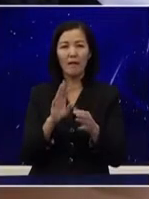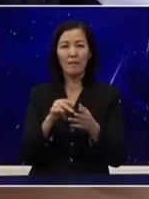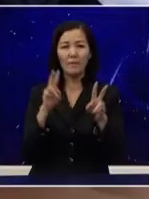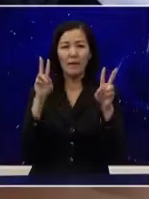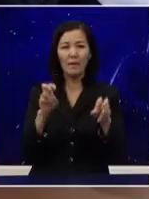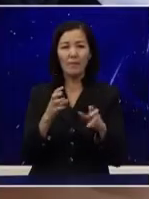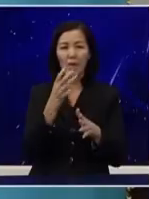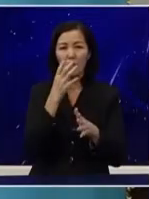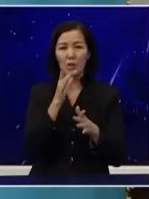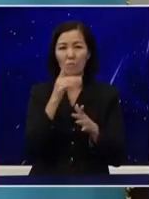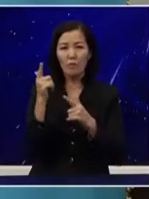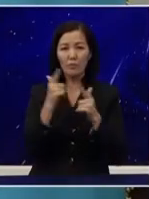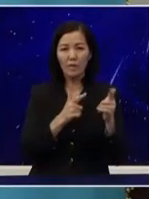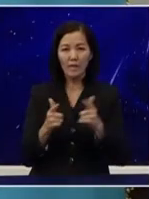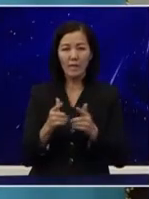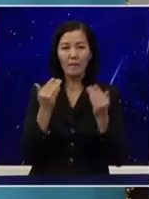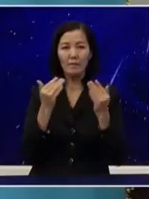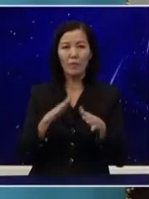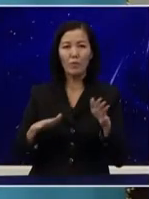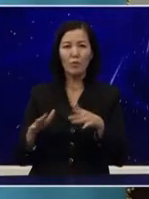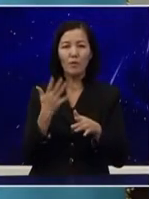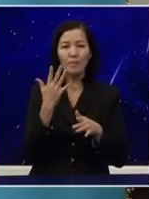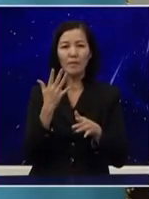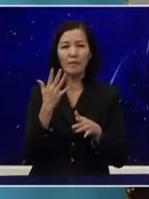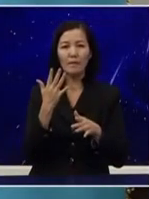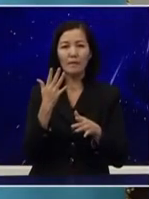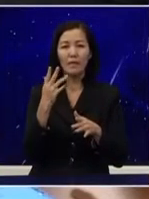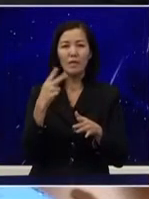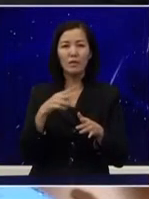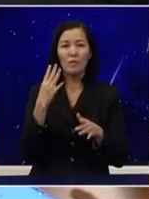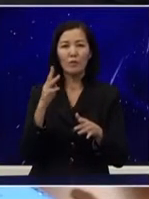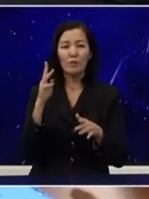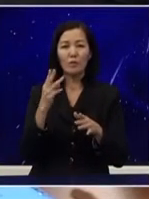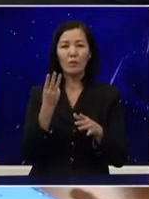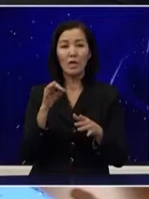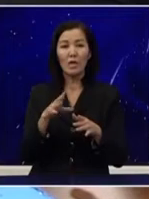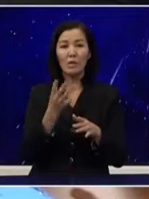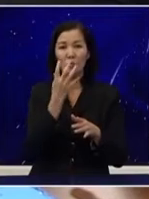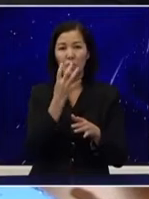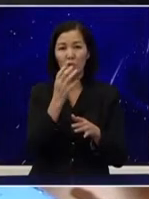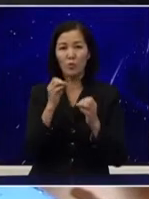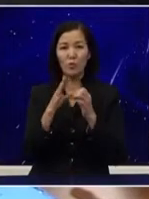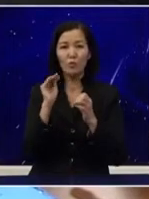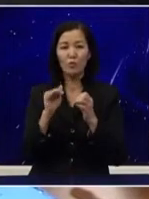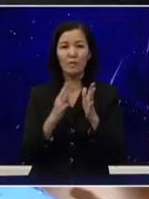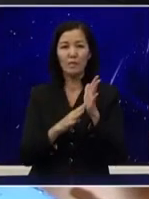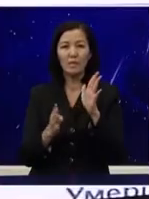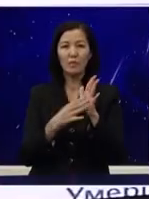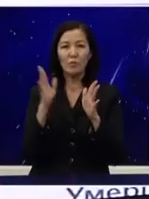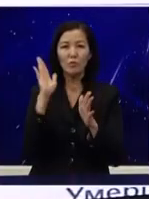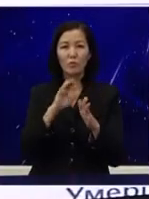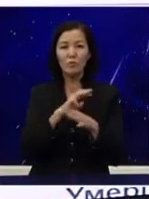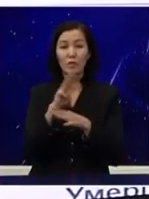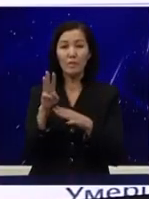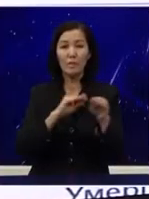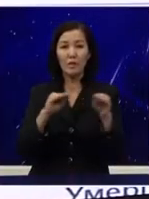бірі жылыту маусымына дайындық. Бұл өңірлерде 5024 шақырым жылу, 14089 шақырым сумен